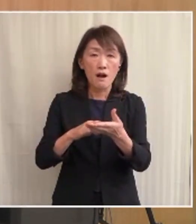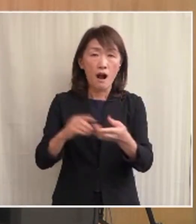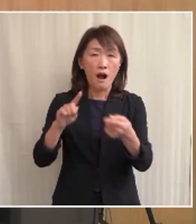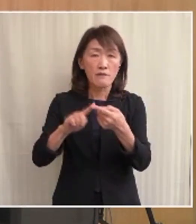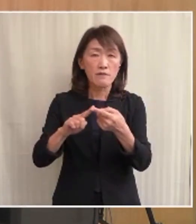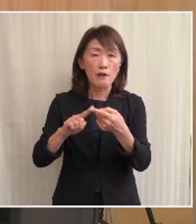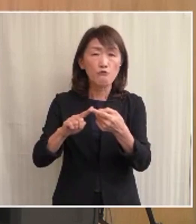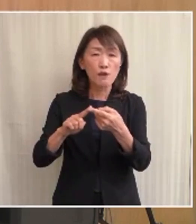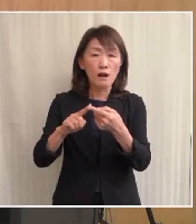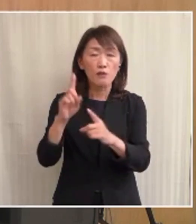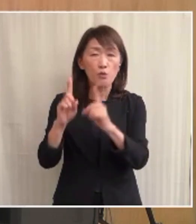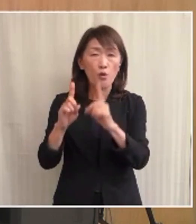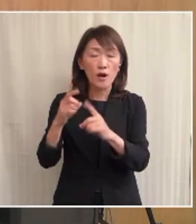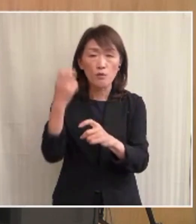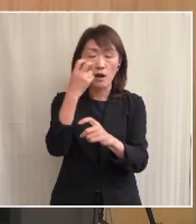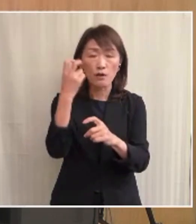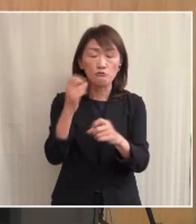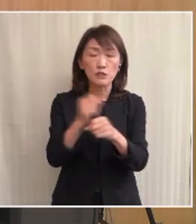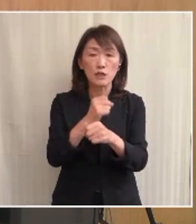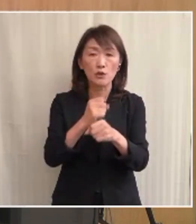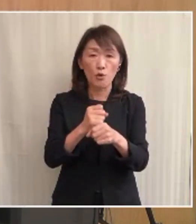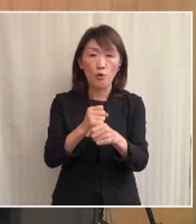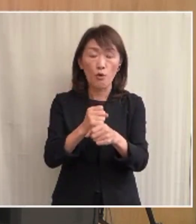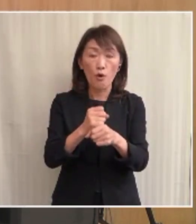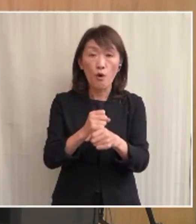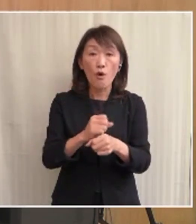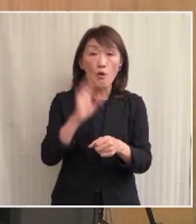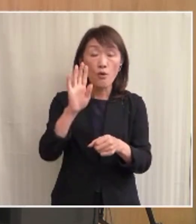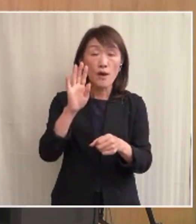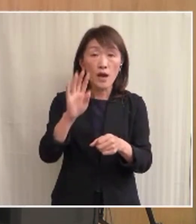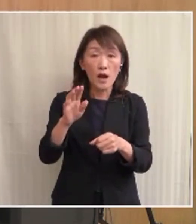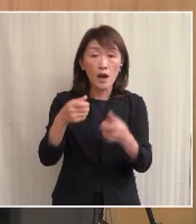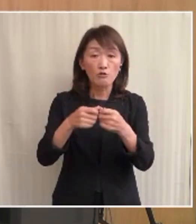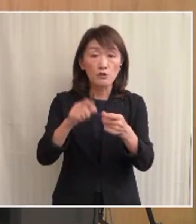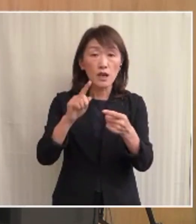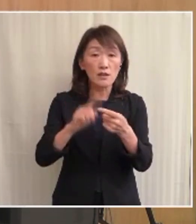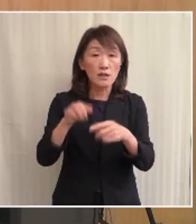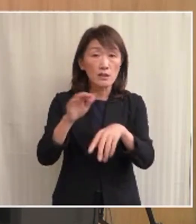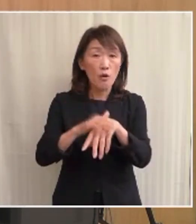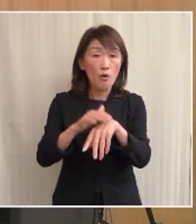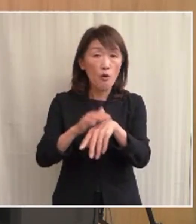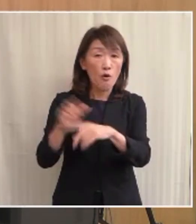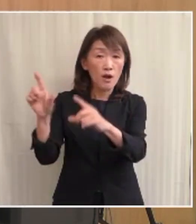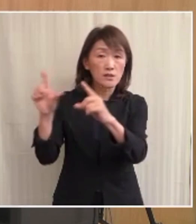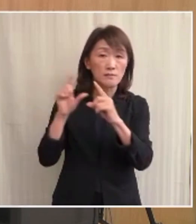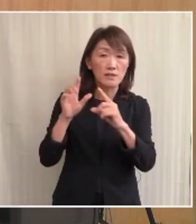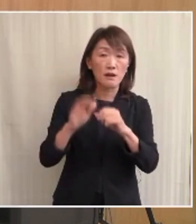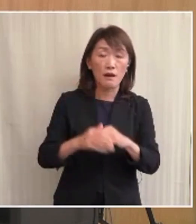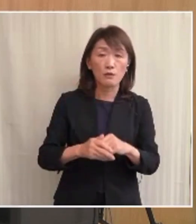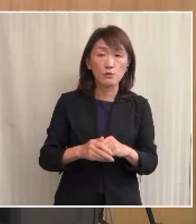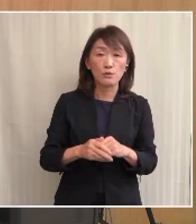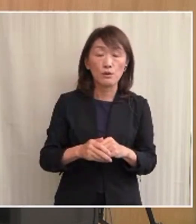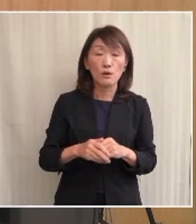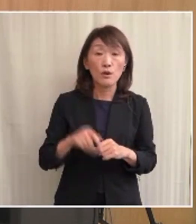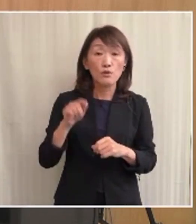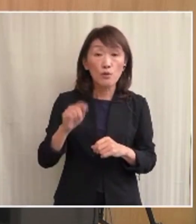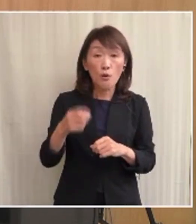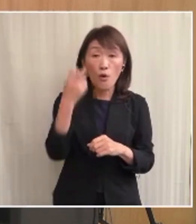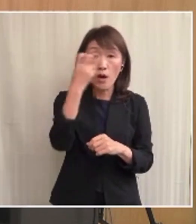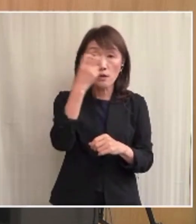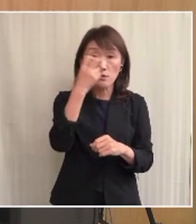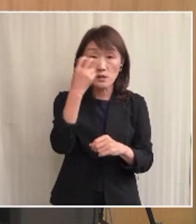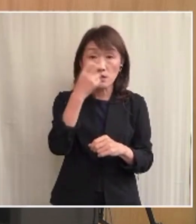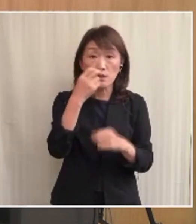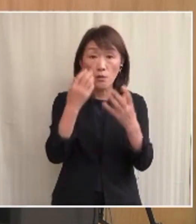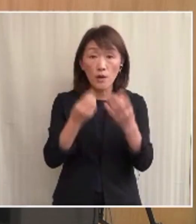ての確認作業については、これから具体的な方法などが示されると思いますので、具体的にはそこを確認させてい